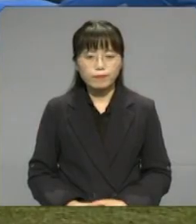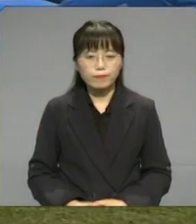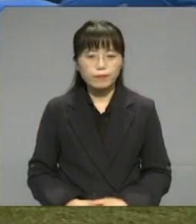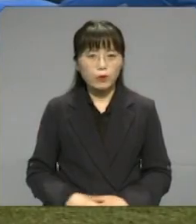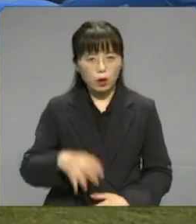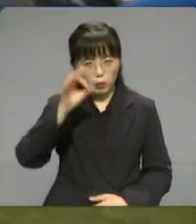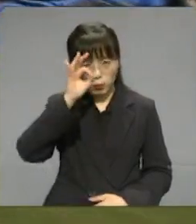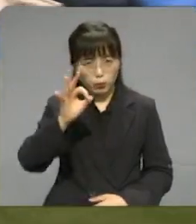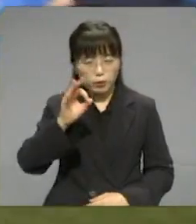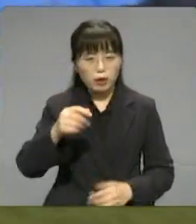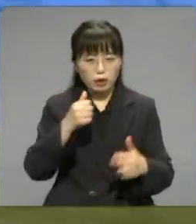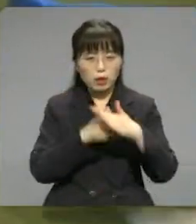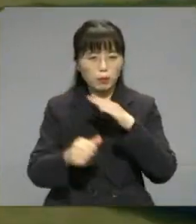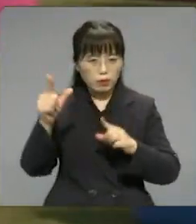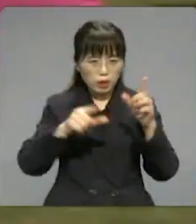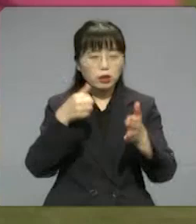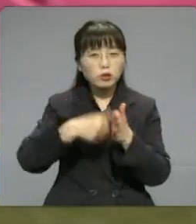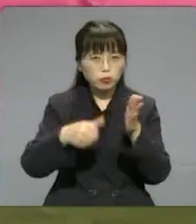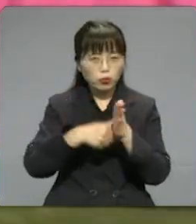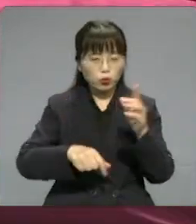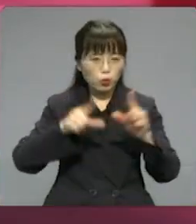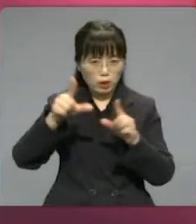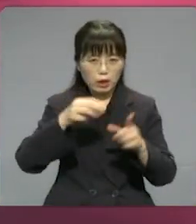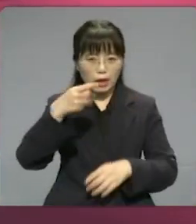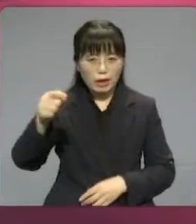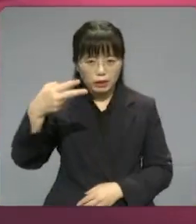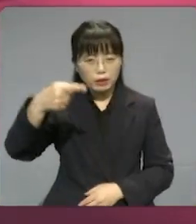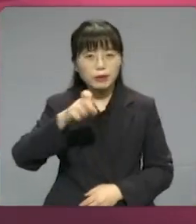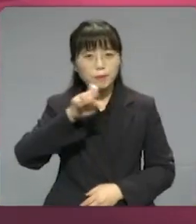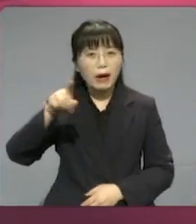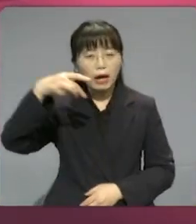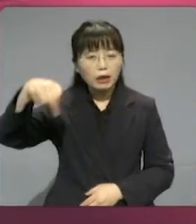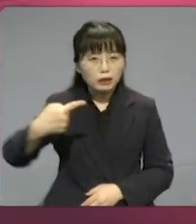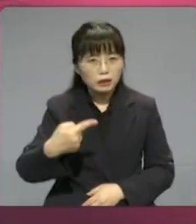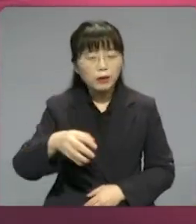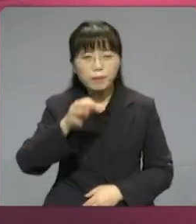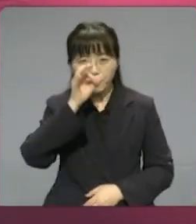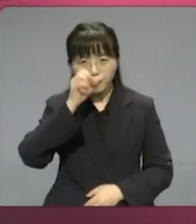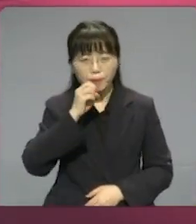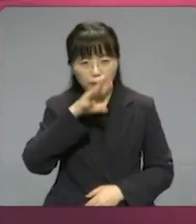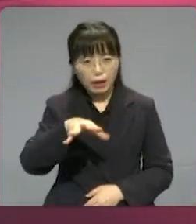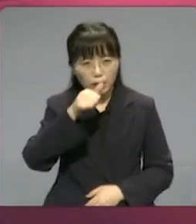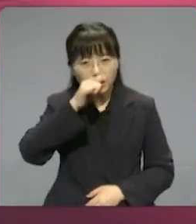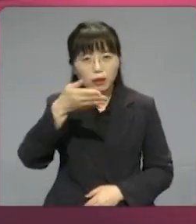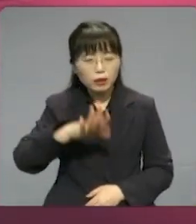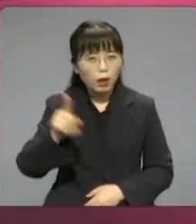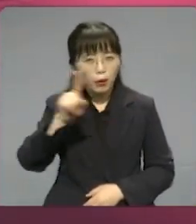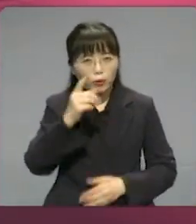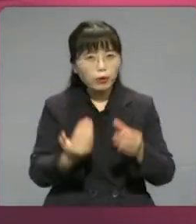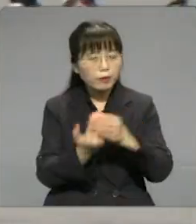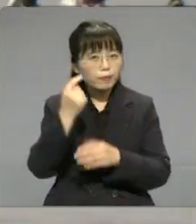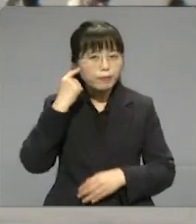이 도시를 대표하는 상징물을 랜드마크라고 하죠. 여러분은 서울의 랜드마크 하면 어떤 게